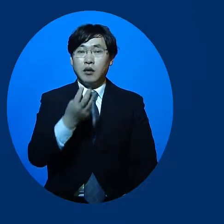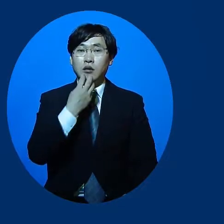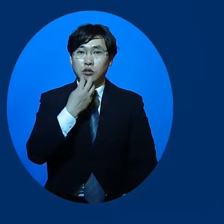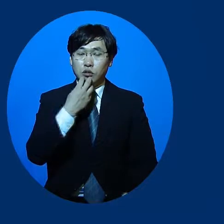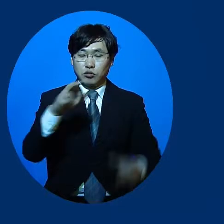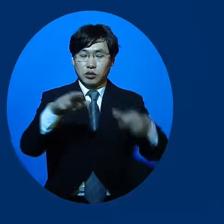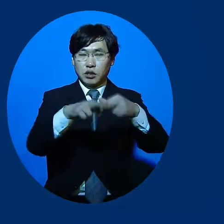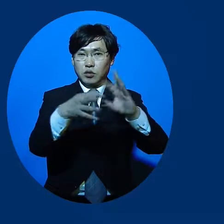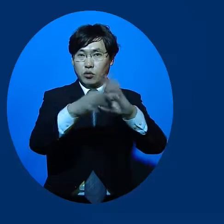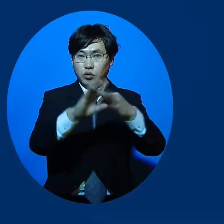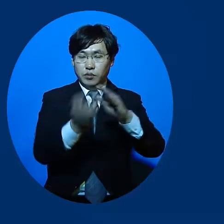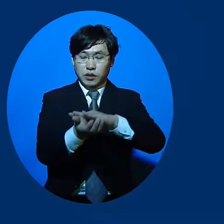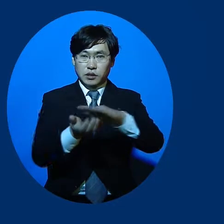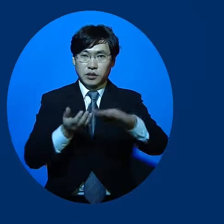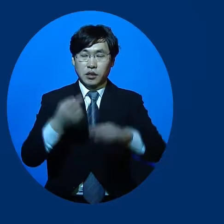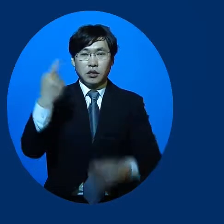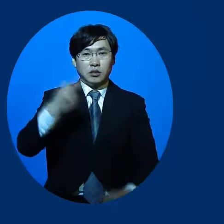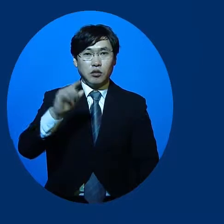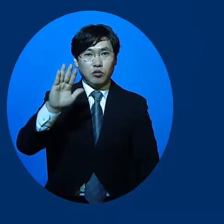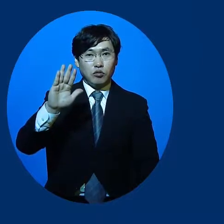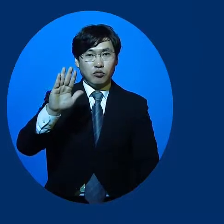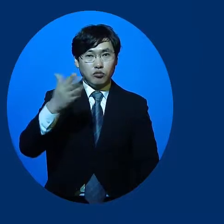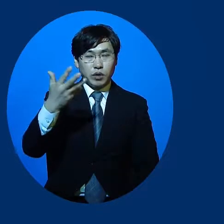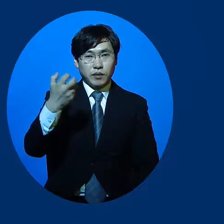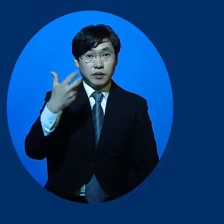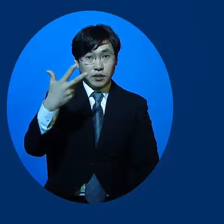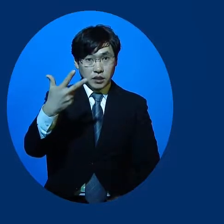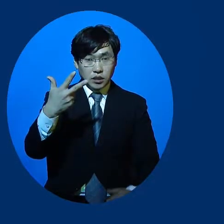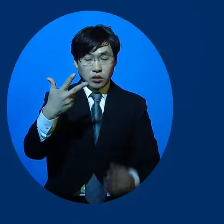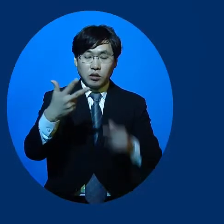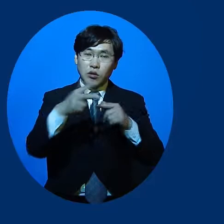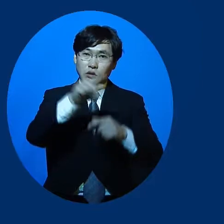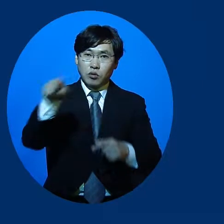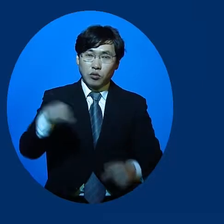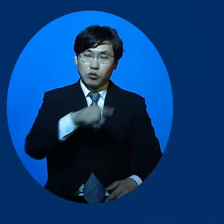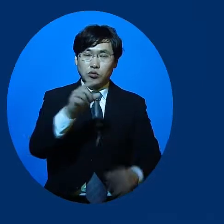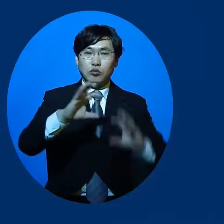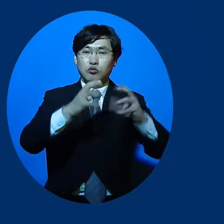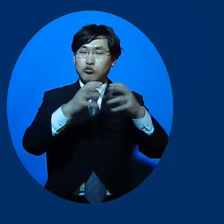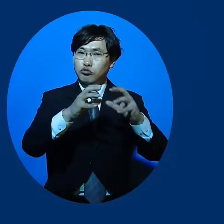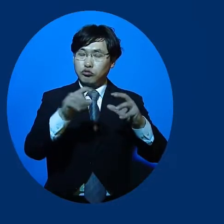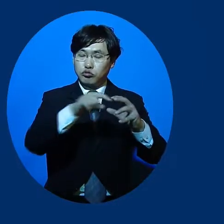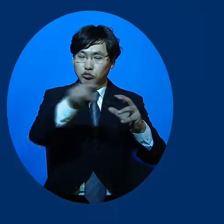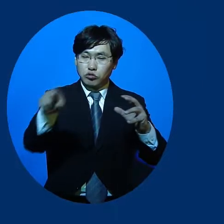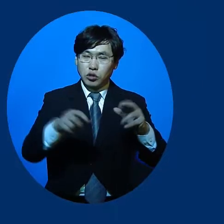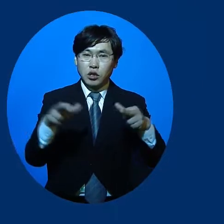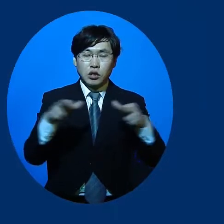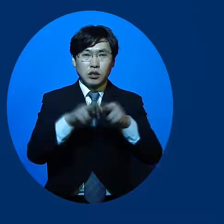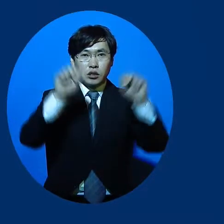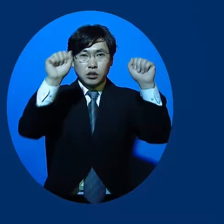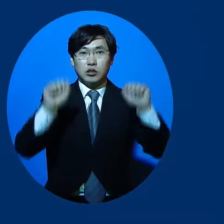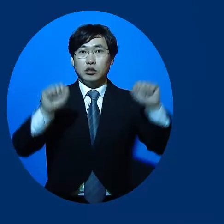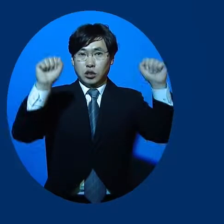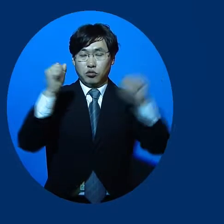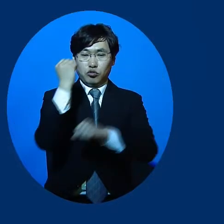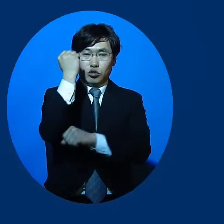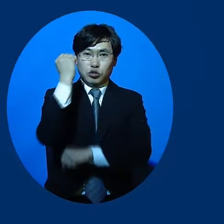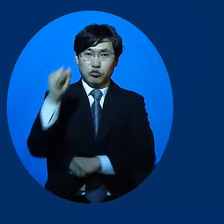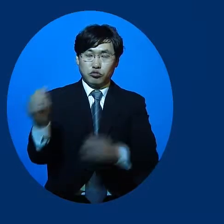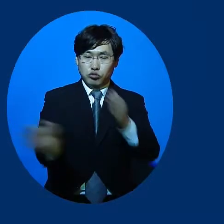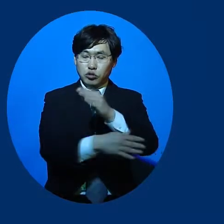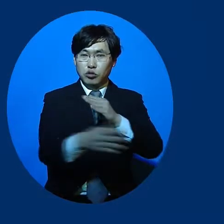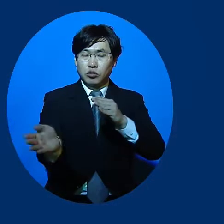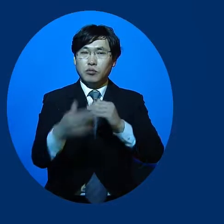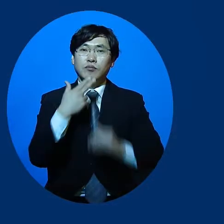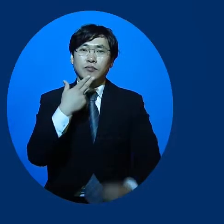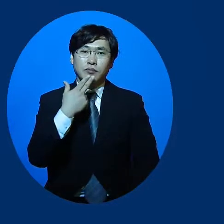패럴림픽 개최 이전, 즉 1987년까지는 국내 장애인 체육 기반 구축 단계라고 할